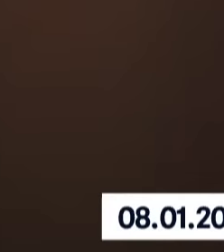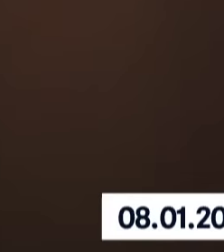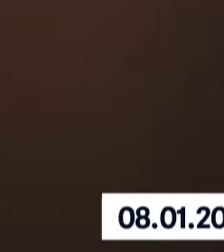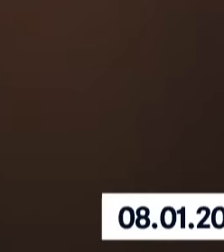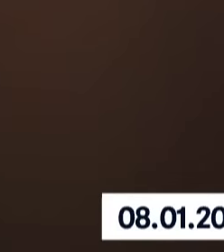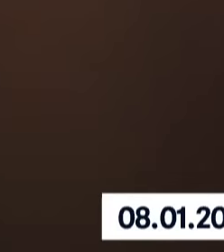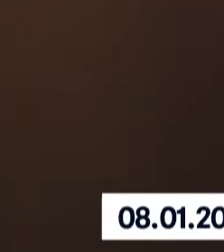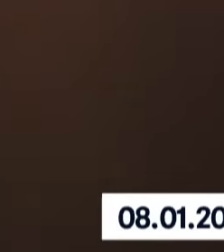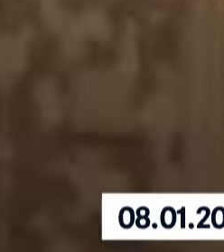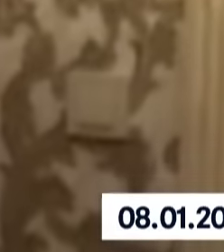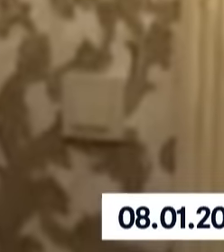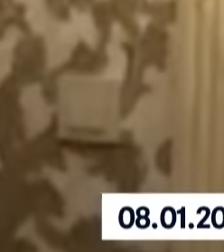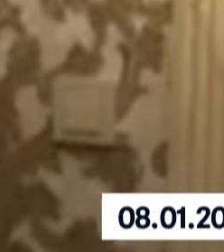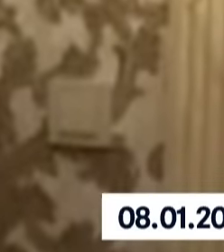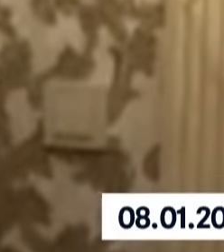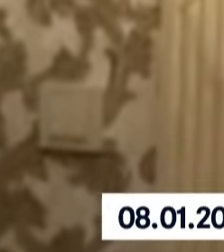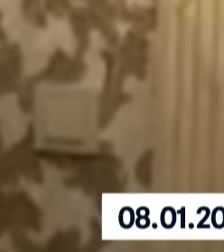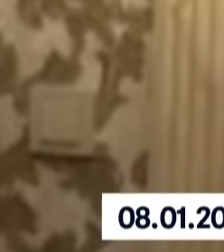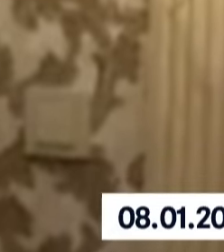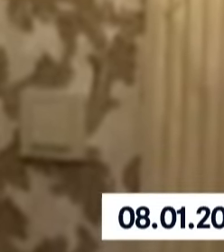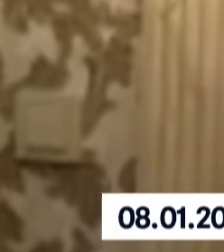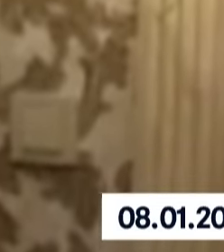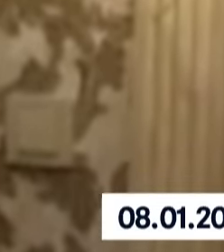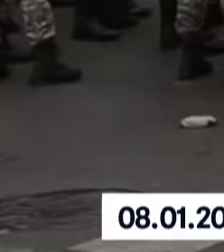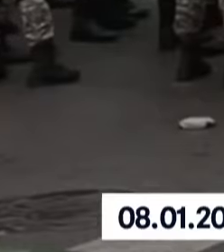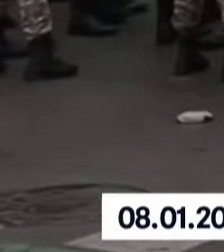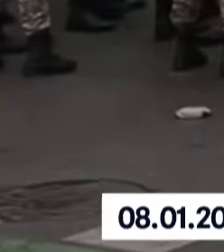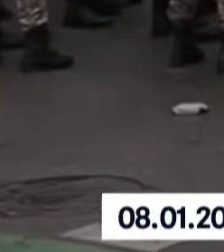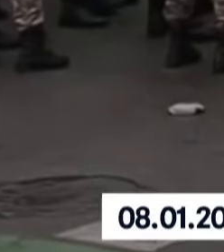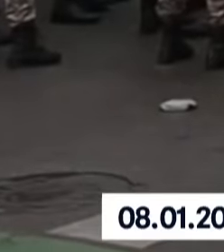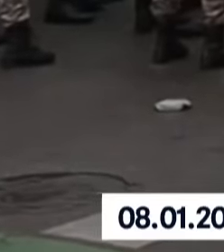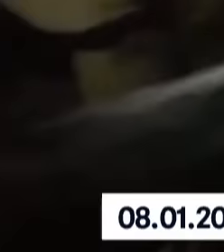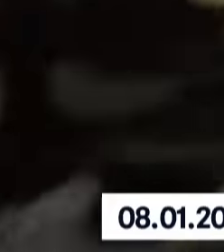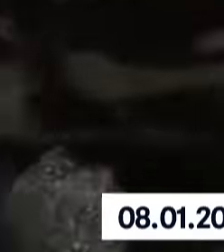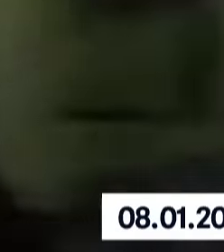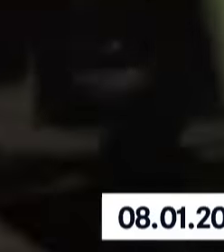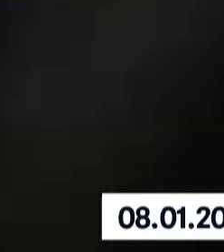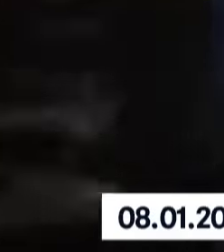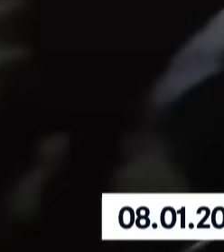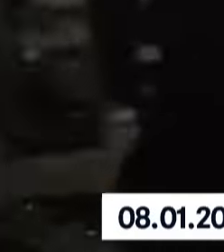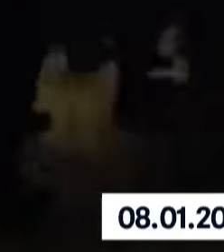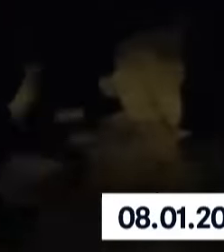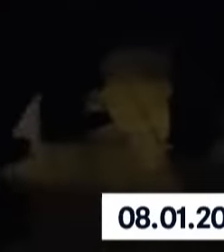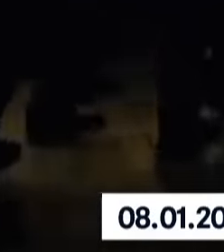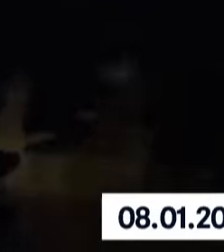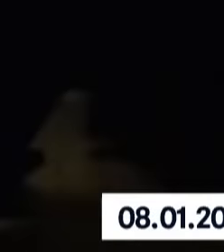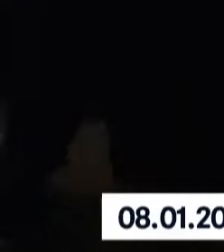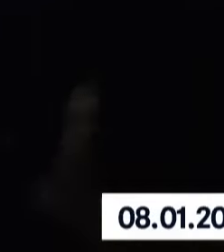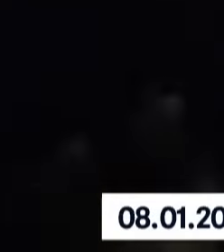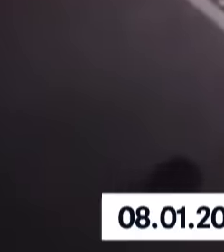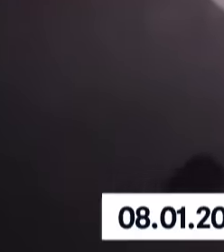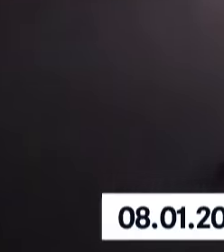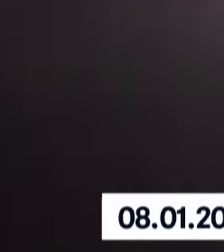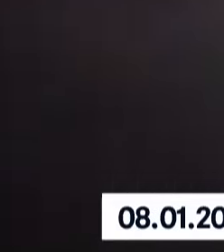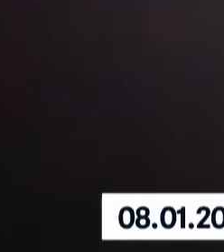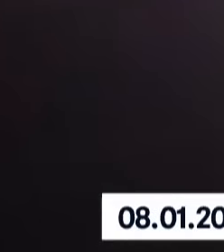הרוג ישראלי בקזחסטן. לבן קודיאשווילי, בן 21, שהתגורר במדינה, נורה למוות במהלך המהומות האלימות בעיר אלמטי.